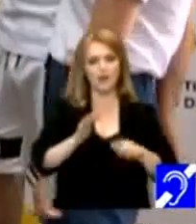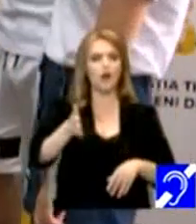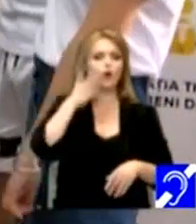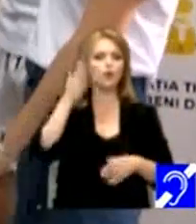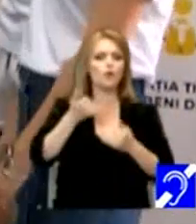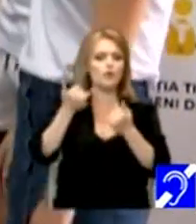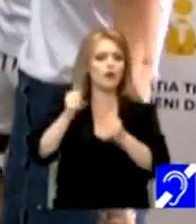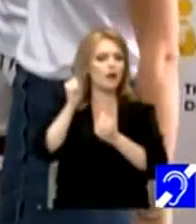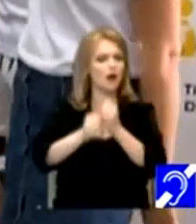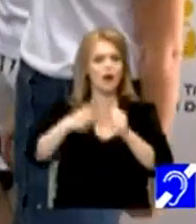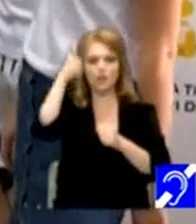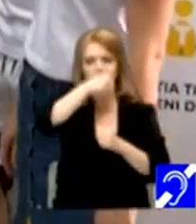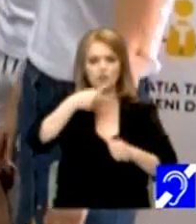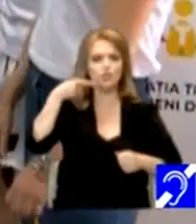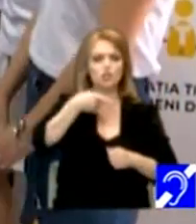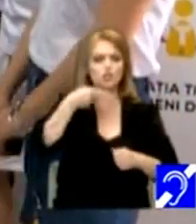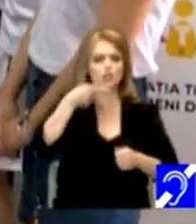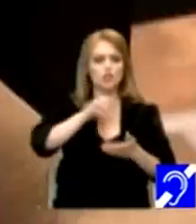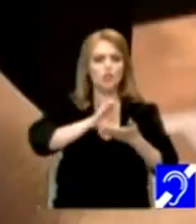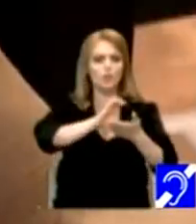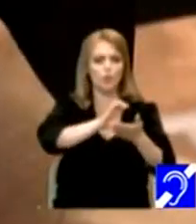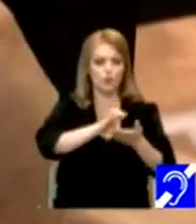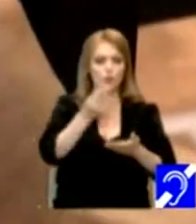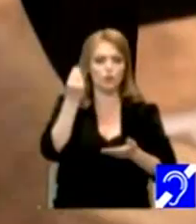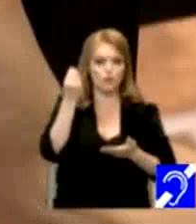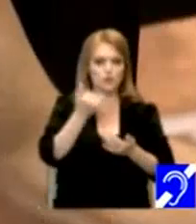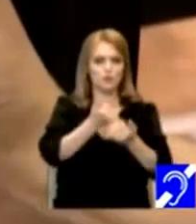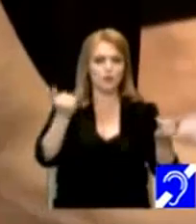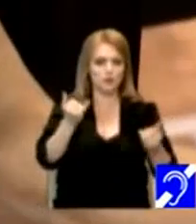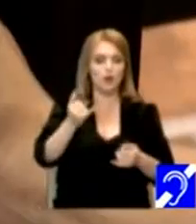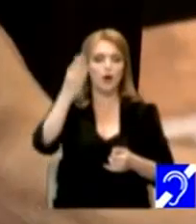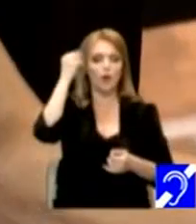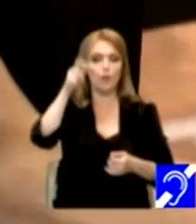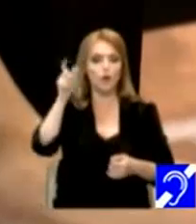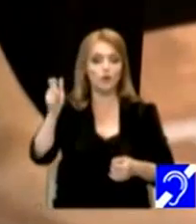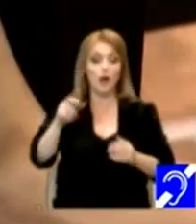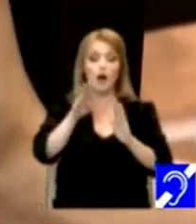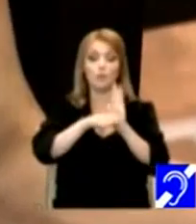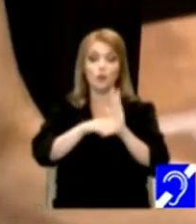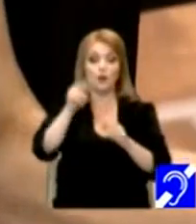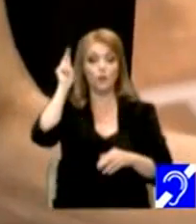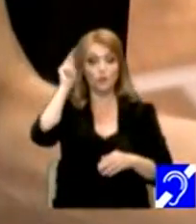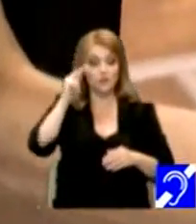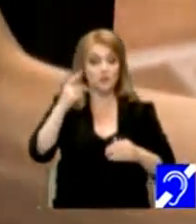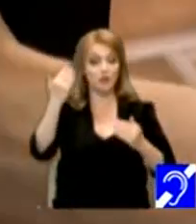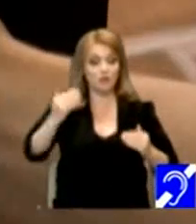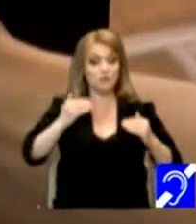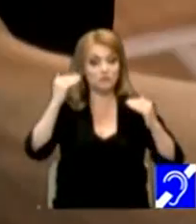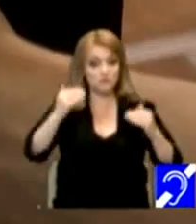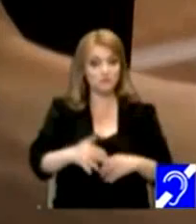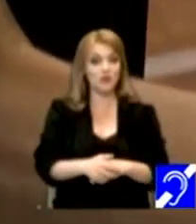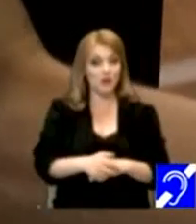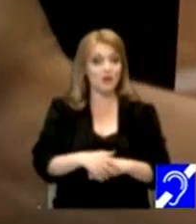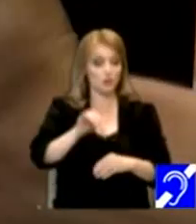România oferă în fiecare an mii de burse pentru elevii și studenții basarabeni, iar programele de studii avansate contribuie la construirea